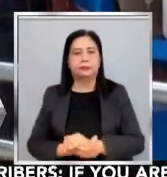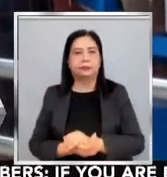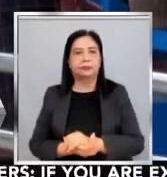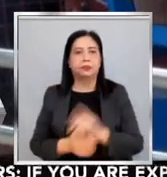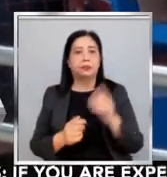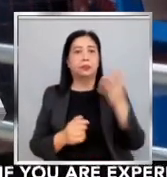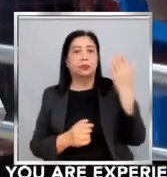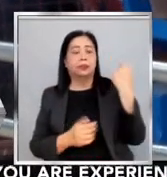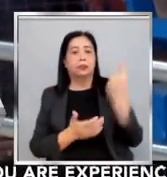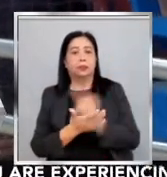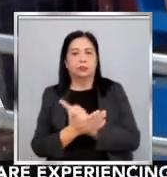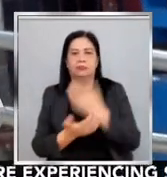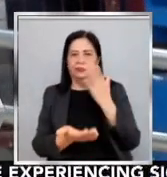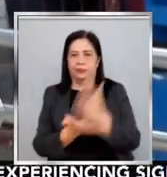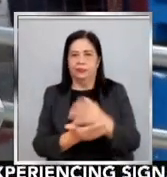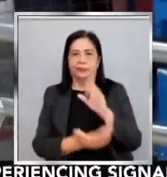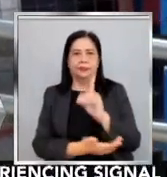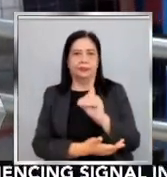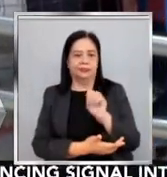linggo,